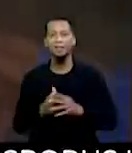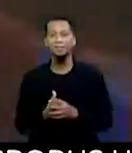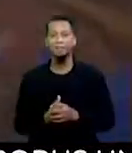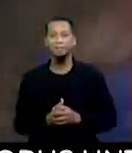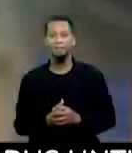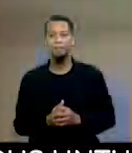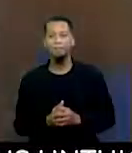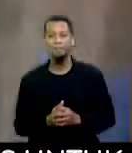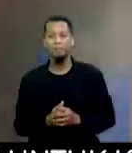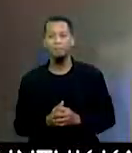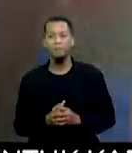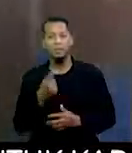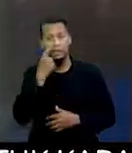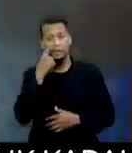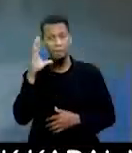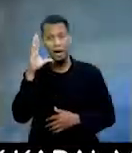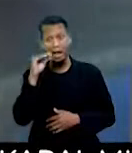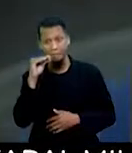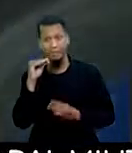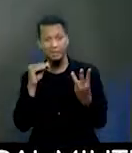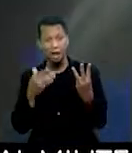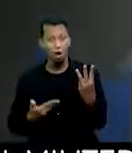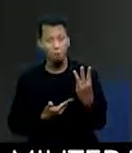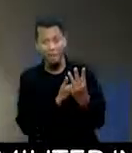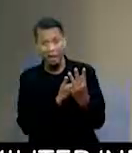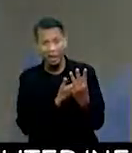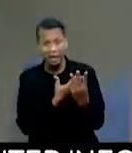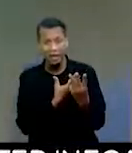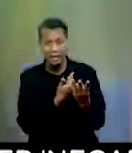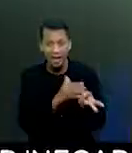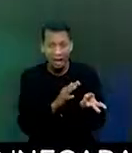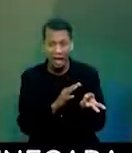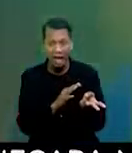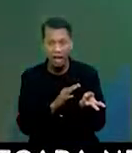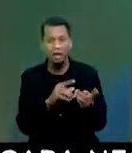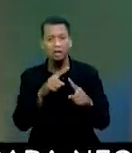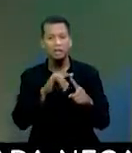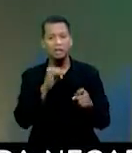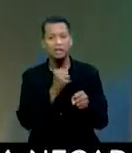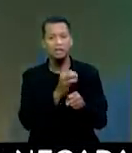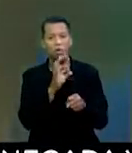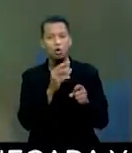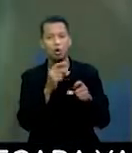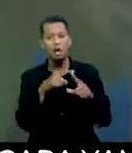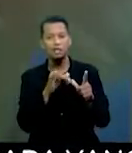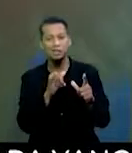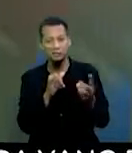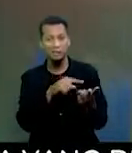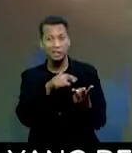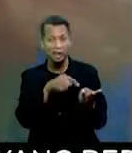Hingga Selasa malam, 3 orang korban yang hilang akibat gempa dan longsor di Kecamatan Tigo Nagari, Kabupaten Pasaman masih dalam pencarian.